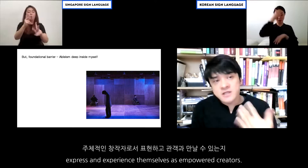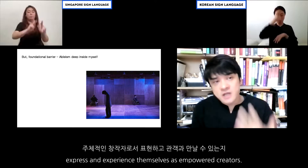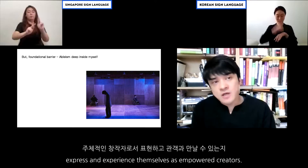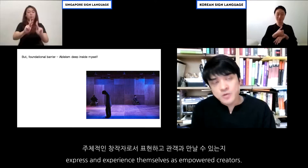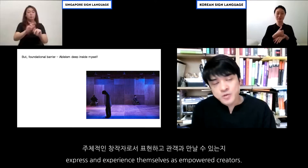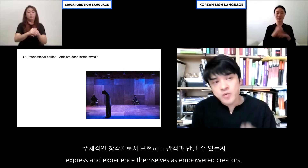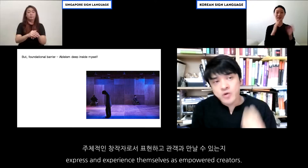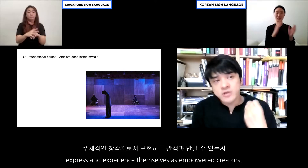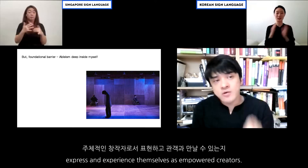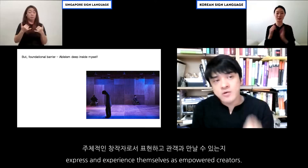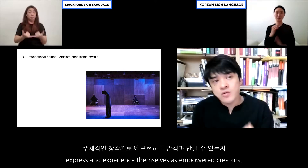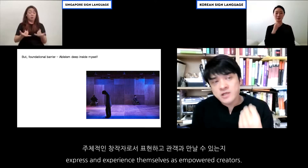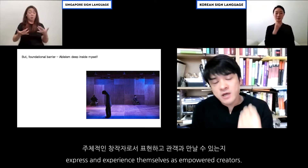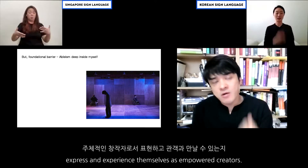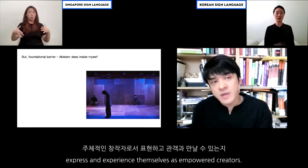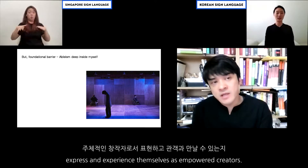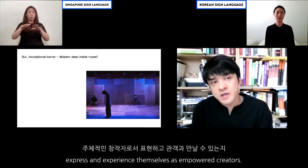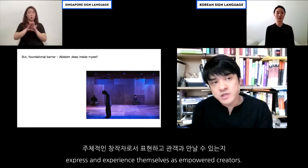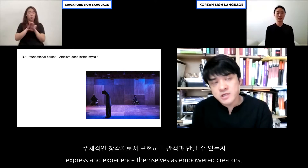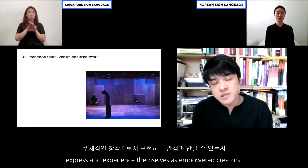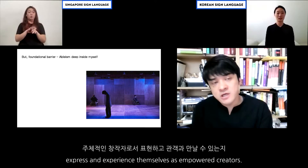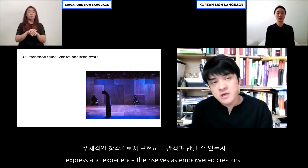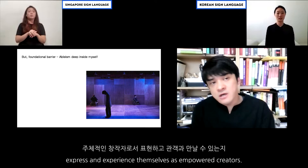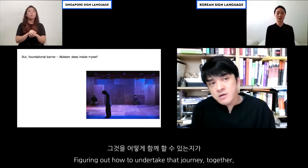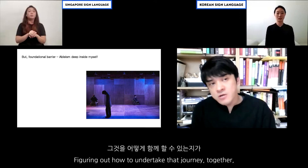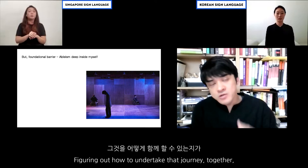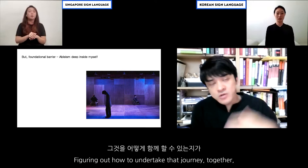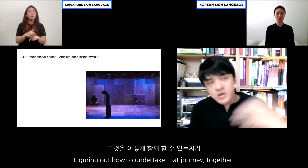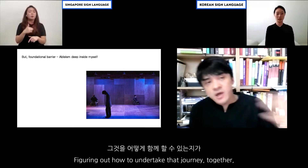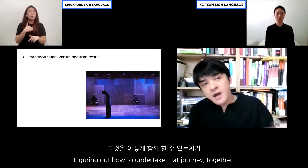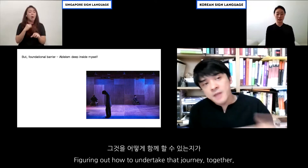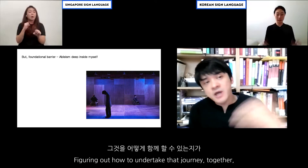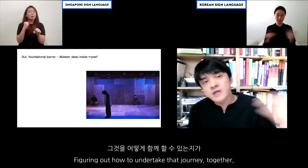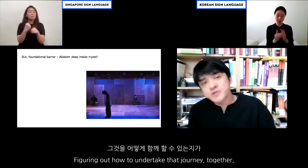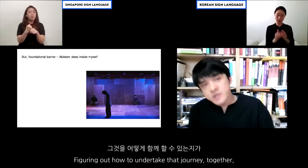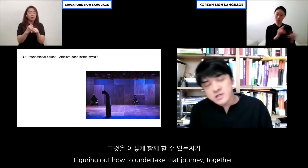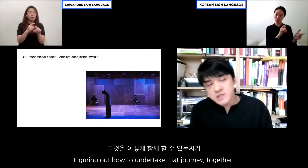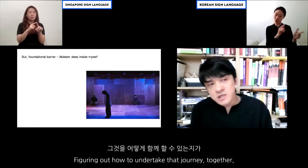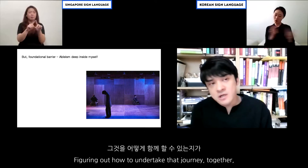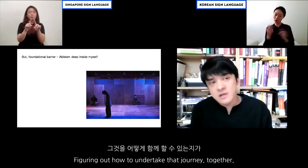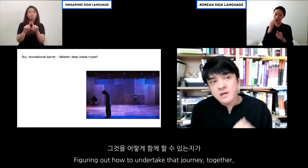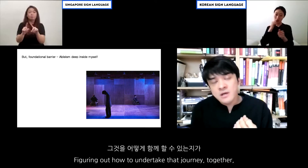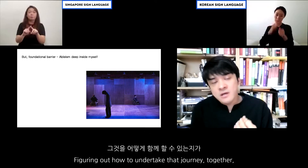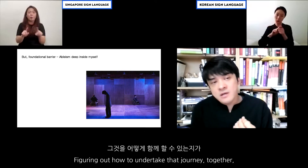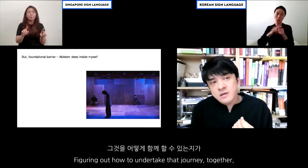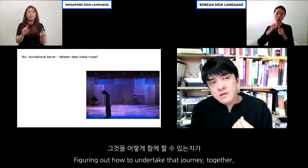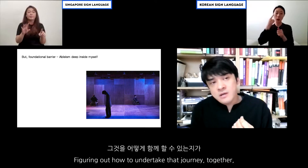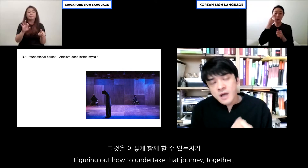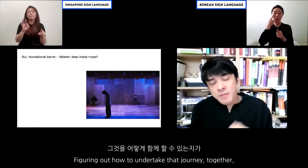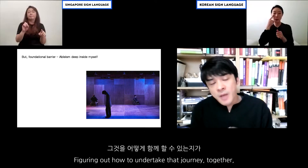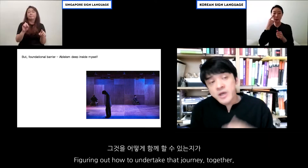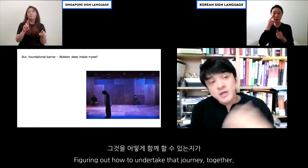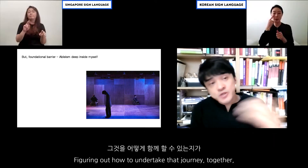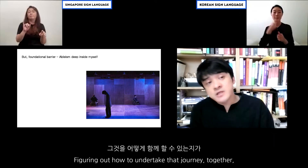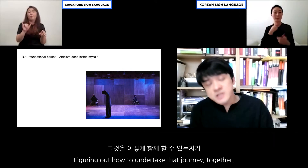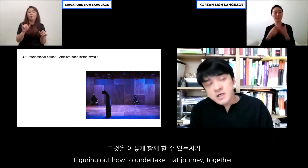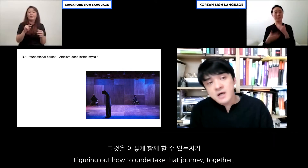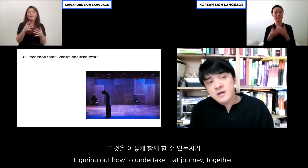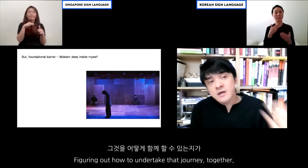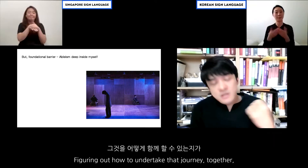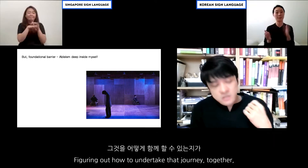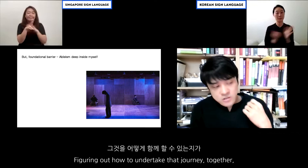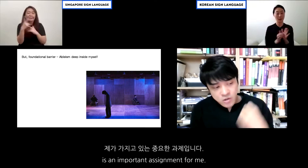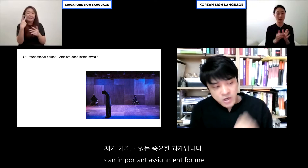주체적인 창작자로서 표현하고 관객과 만날 수 있는지, 그것을 어떻게 함께 할 수 있는지를, 함께 할 수